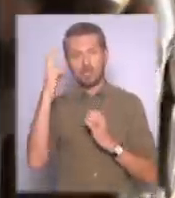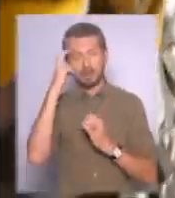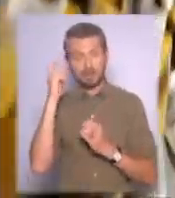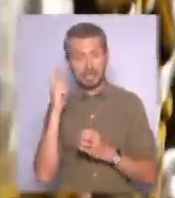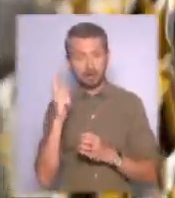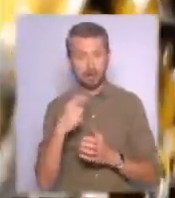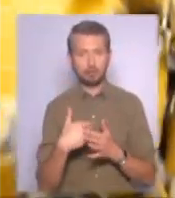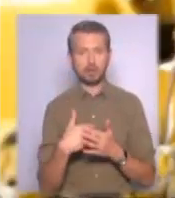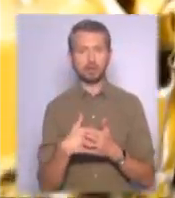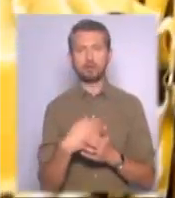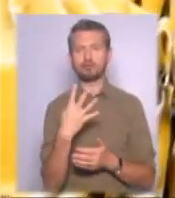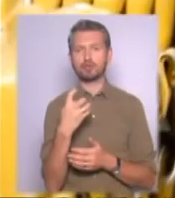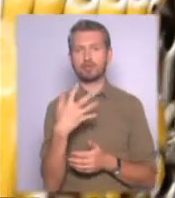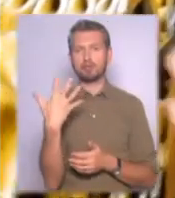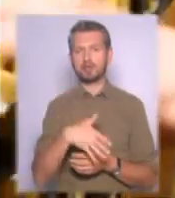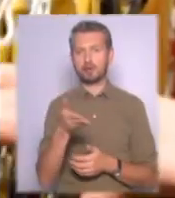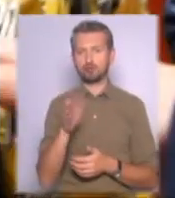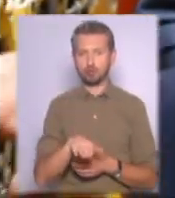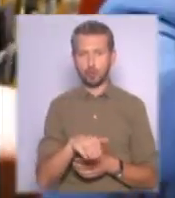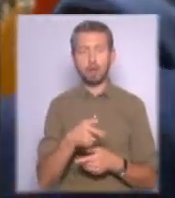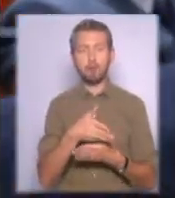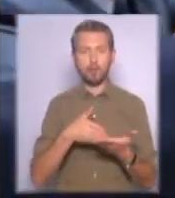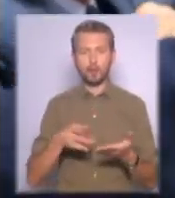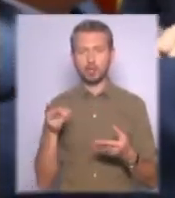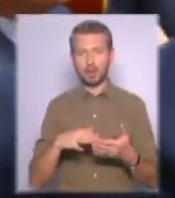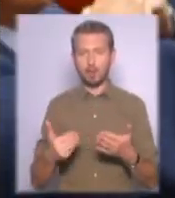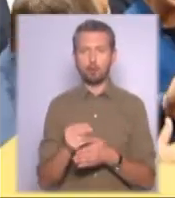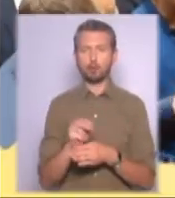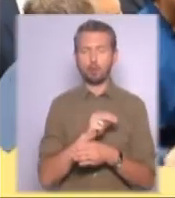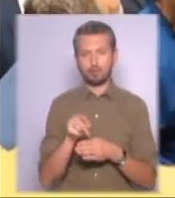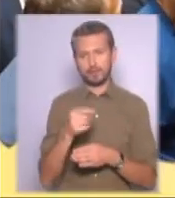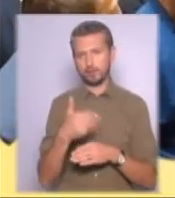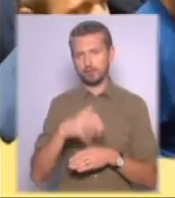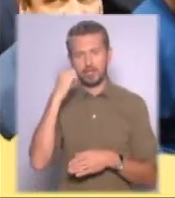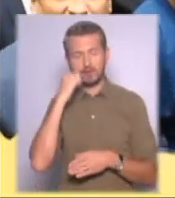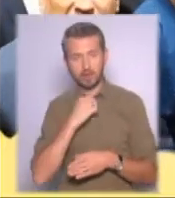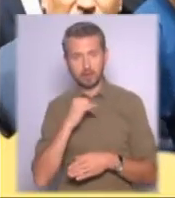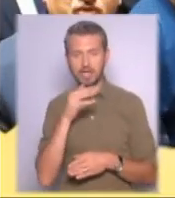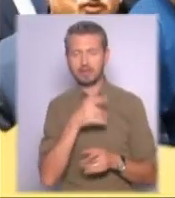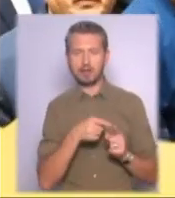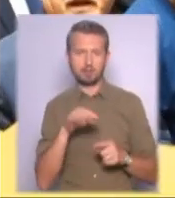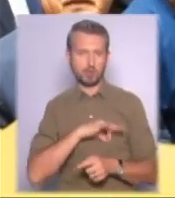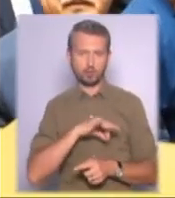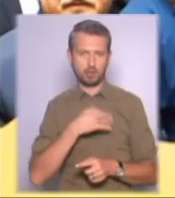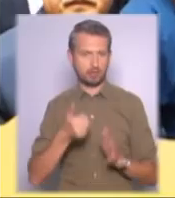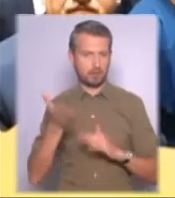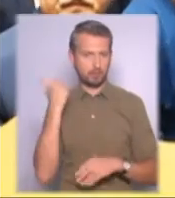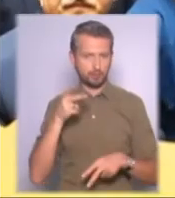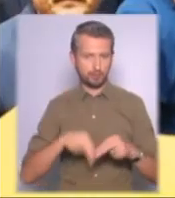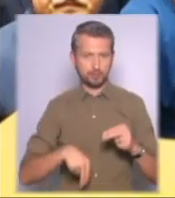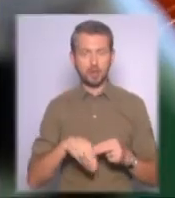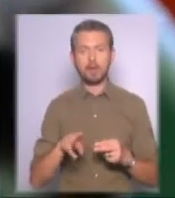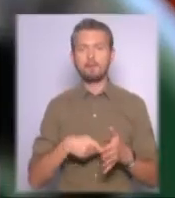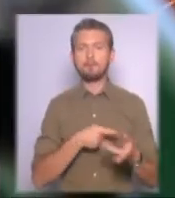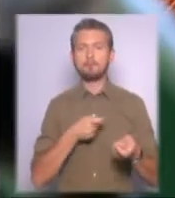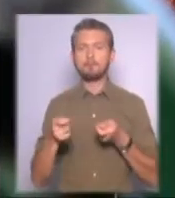– близько 450 одиниць. Половину треба оновлювати через їхню зношеність і термін експлуатації. У мерії польського